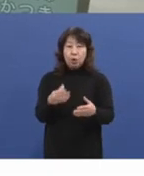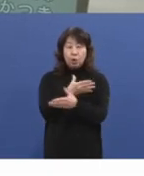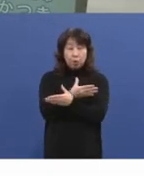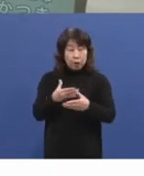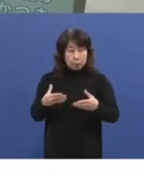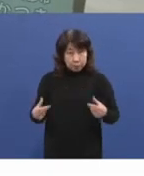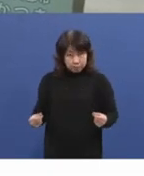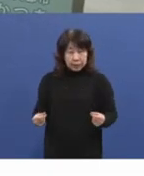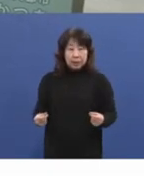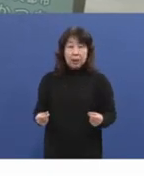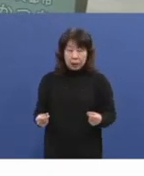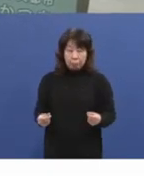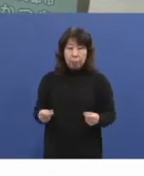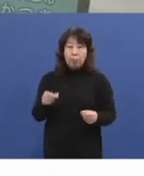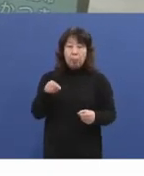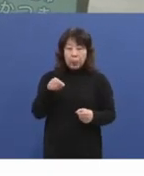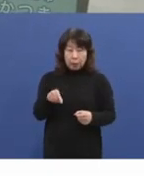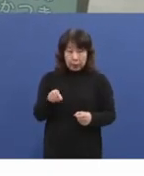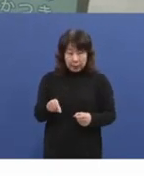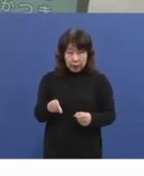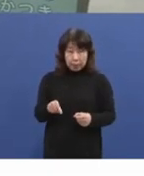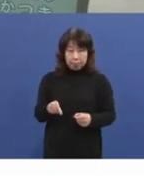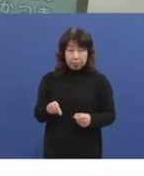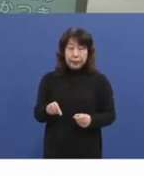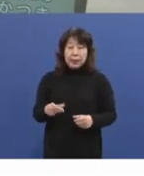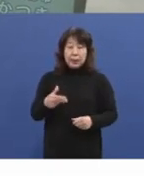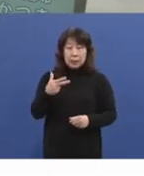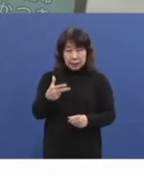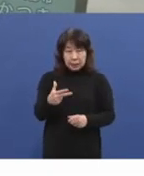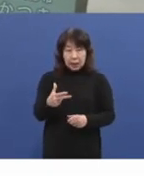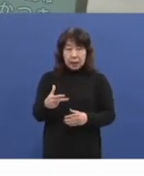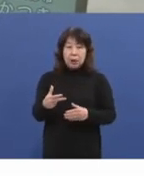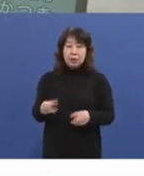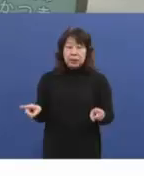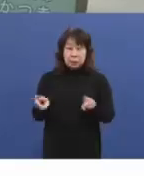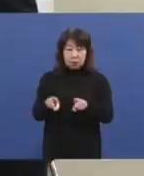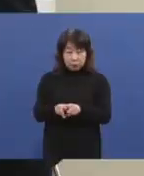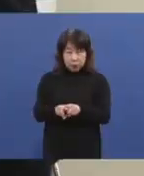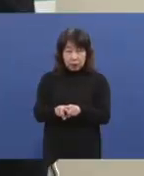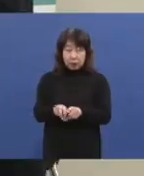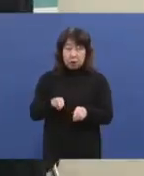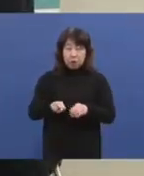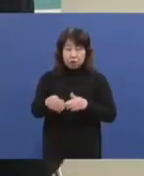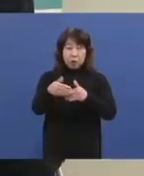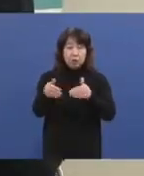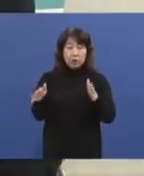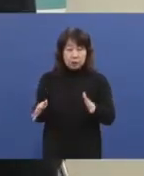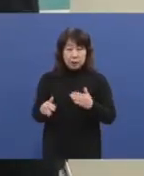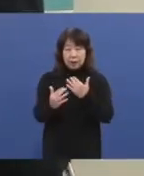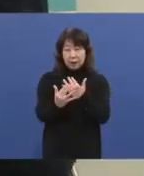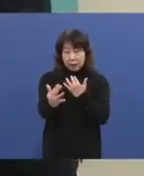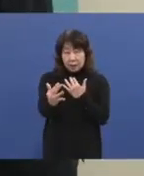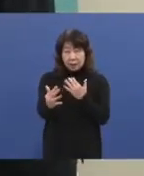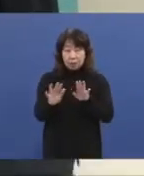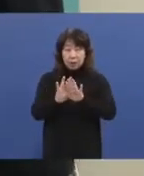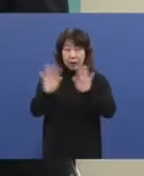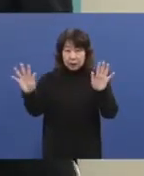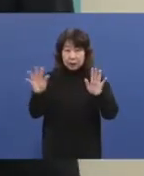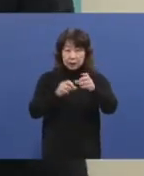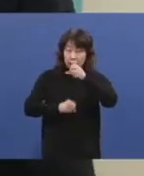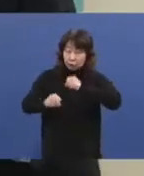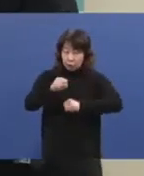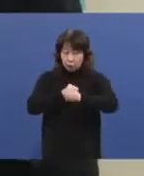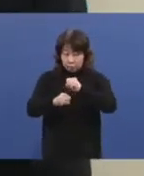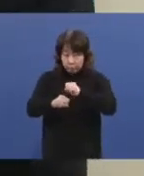だことで高槻市が日本将棋連盟と協力して将棋教室や大会を開催するなどの取り組みを一